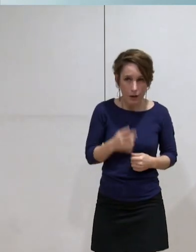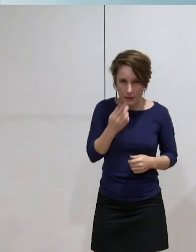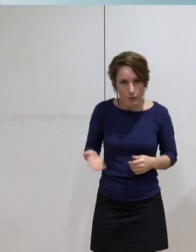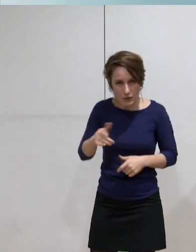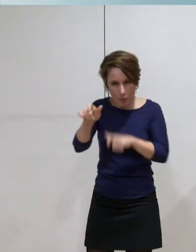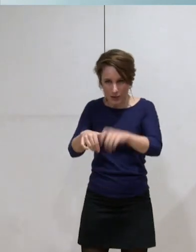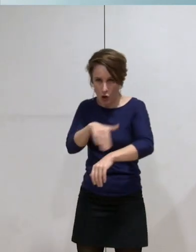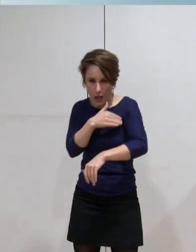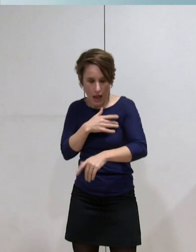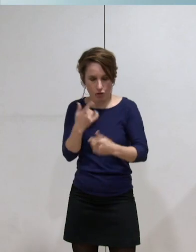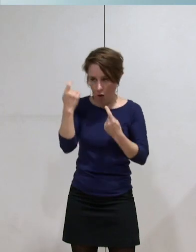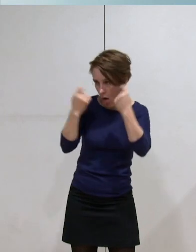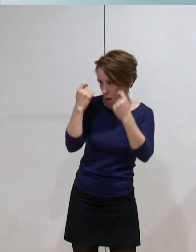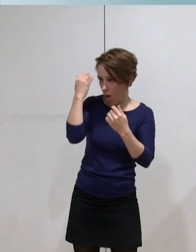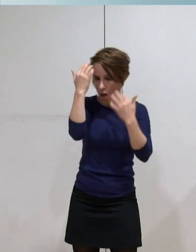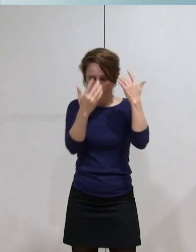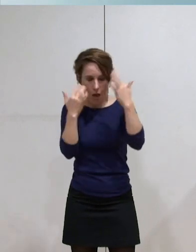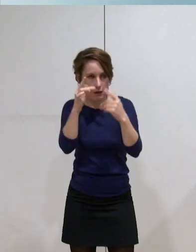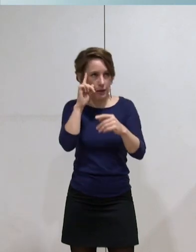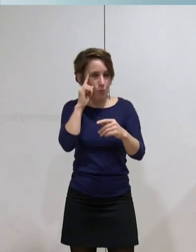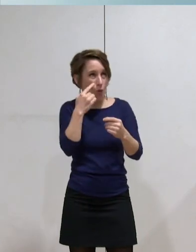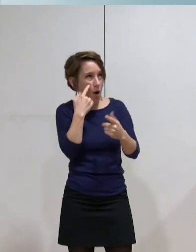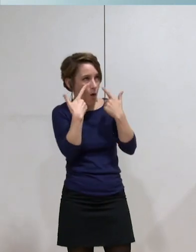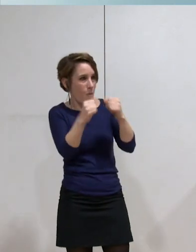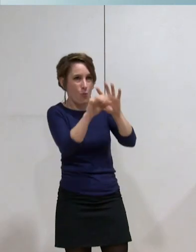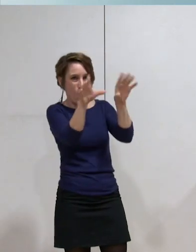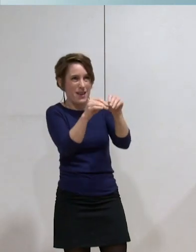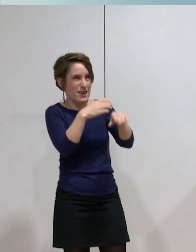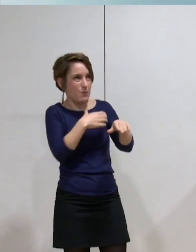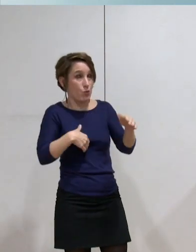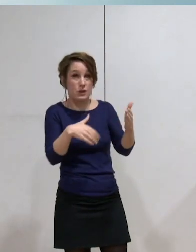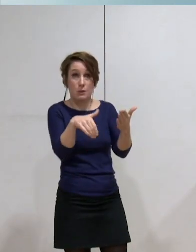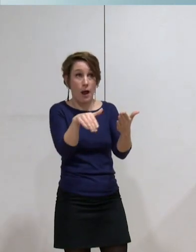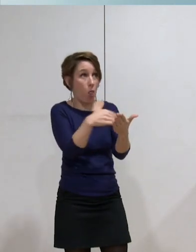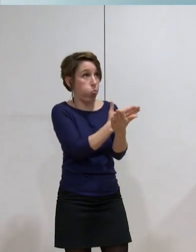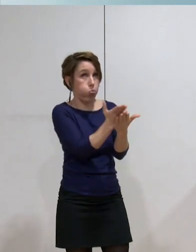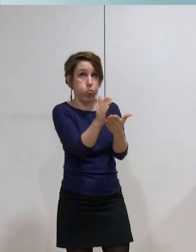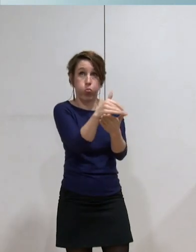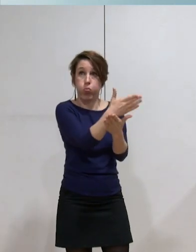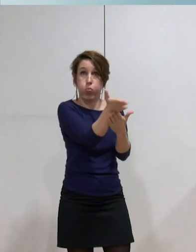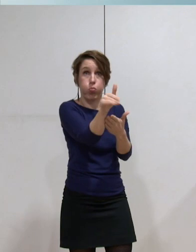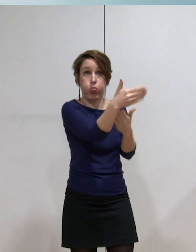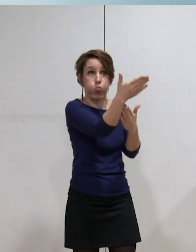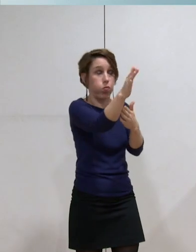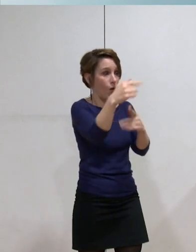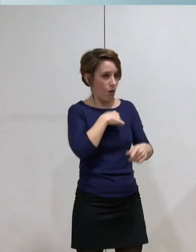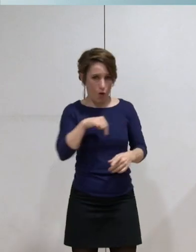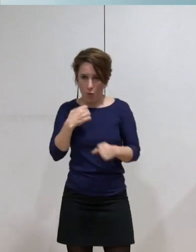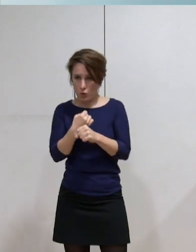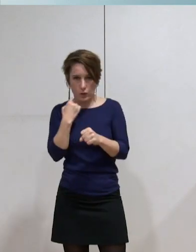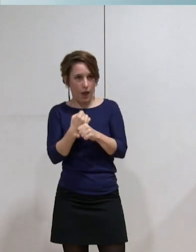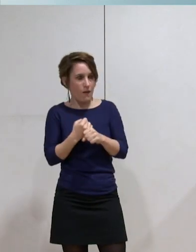perplexes devant les Herm de l'équipe municipale et qui parfois aujourd'hui disent ressentir un mépris à l'égard de leur travail de plus en